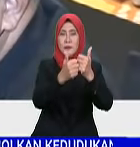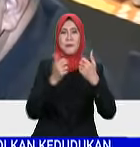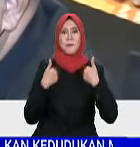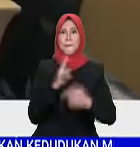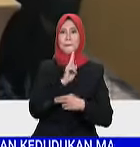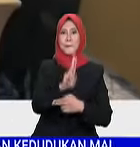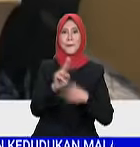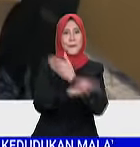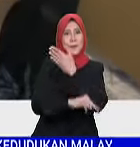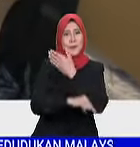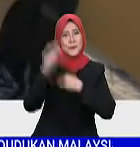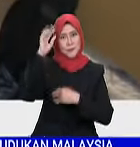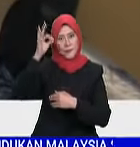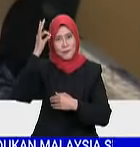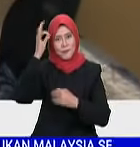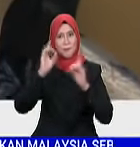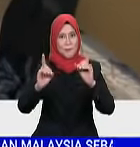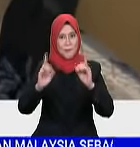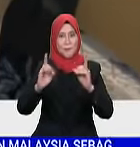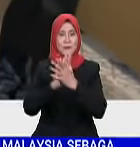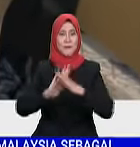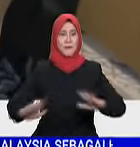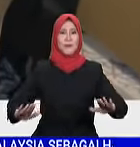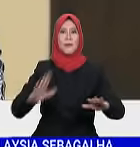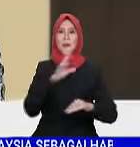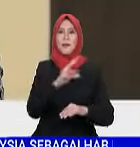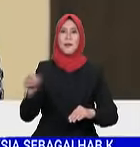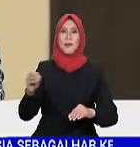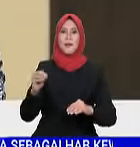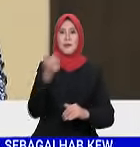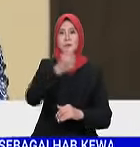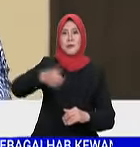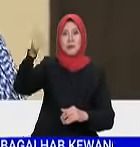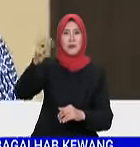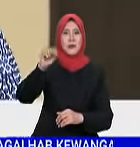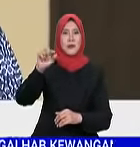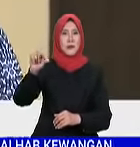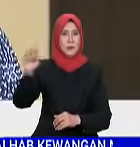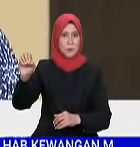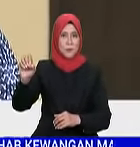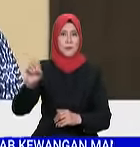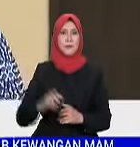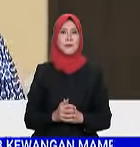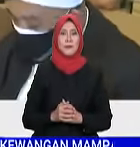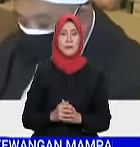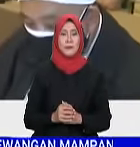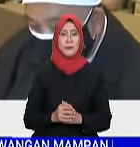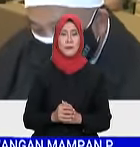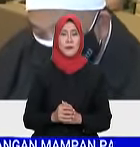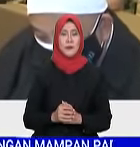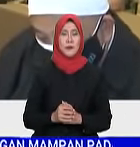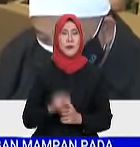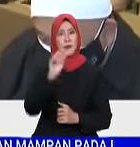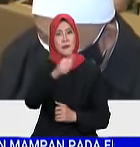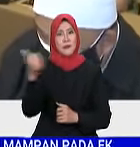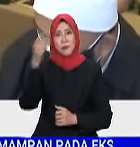agama negeri dan persekutuan, pendidikan, keselamatan serta badan-badan bukan kerajaan NGO. Dalam